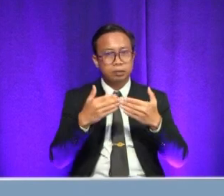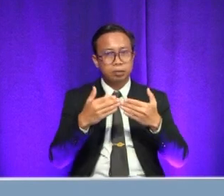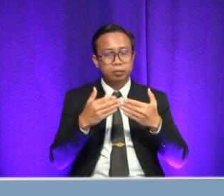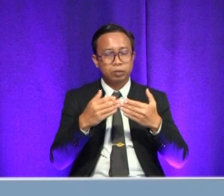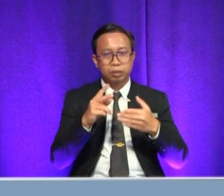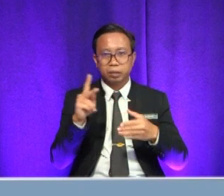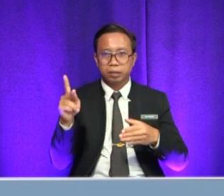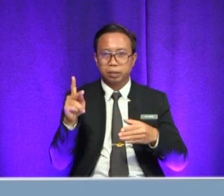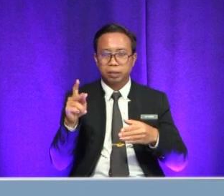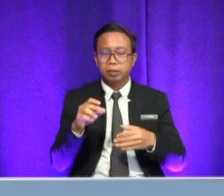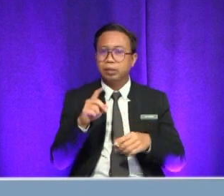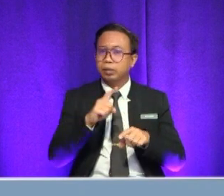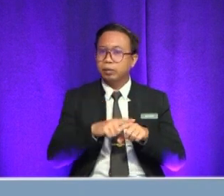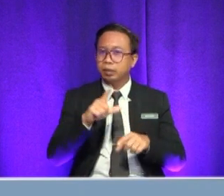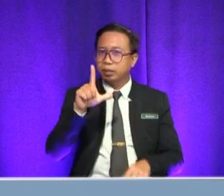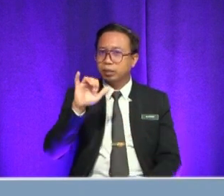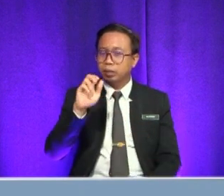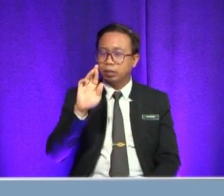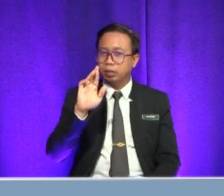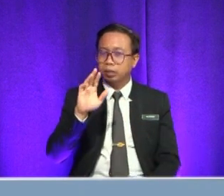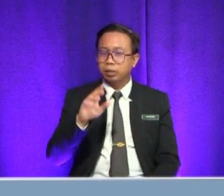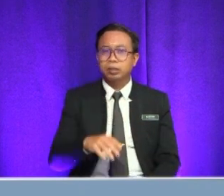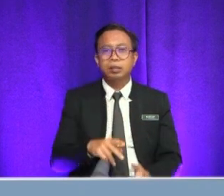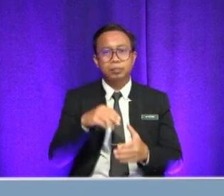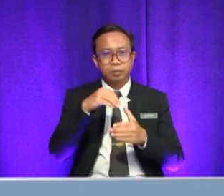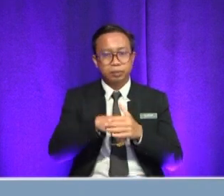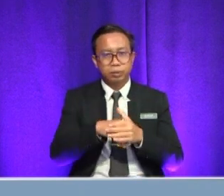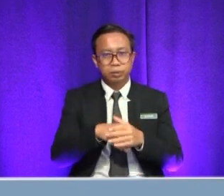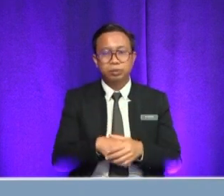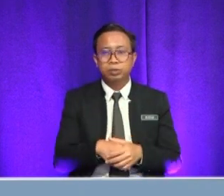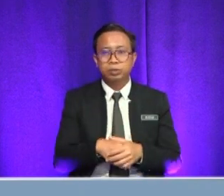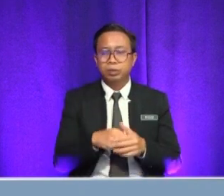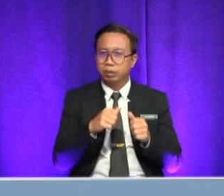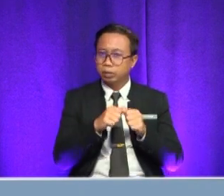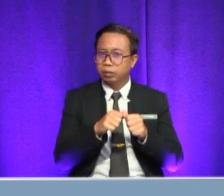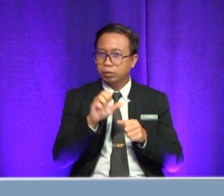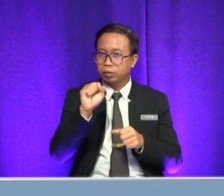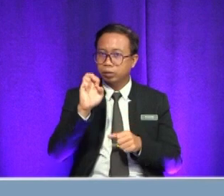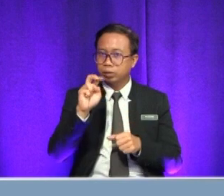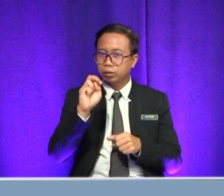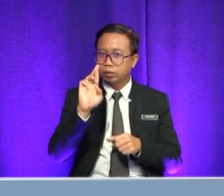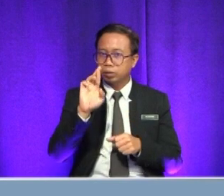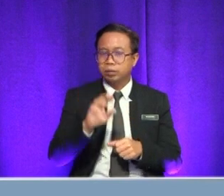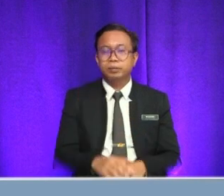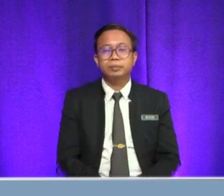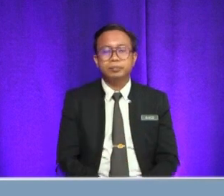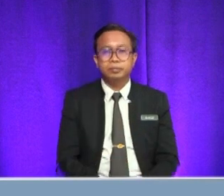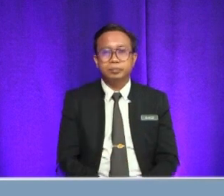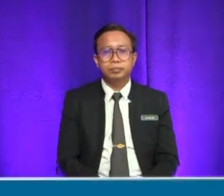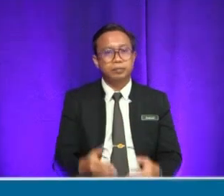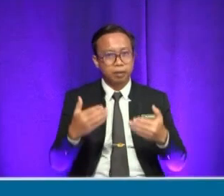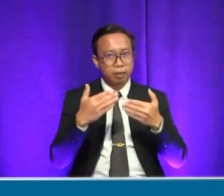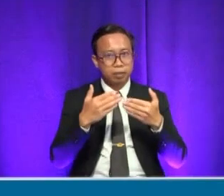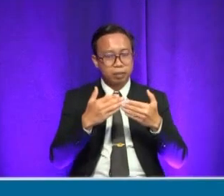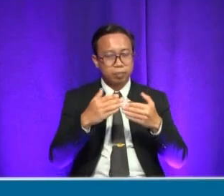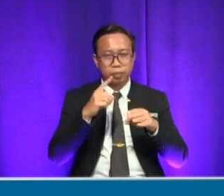Sambungkan sensor pada litar dan kemaskan pada nyangkut sensor. Okey, betul. Okey. Sambungkan sensor